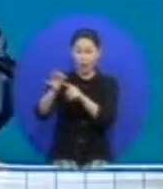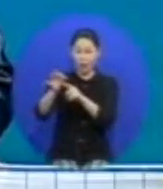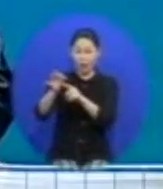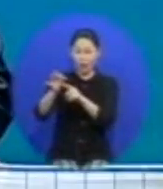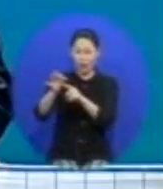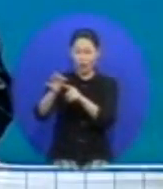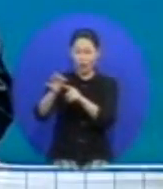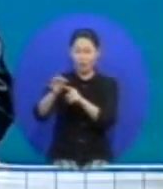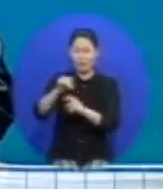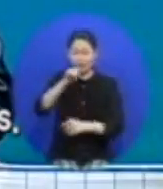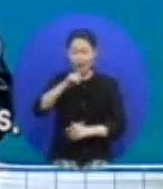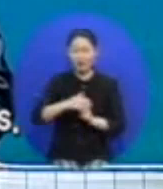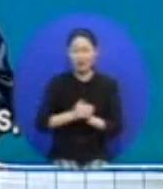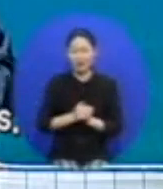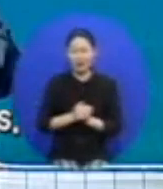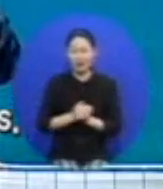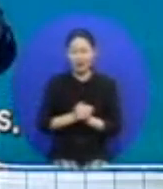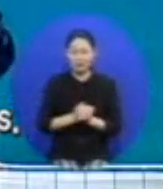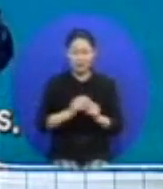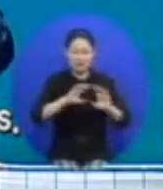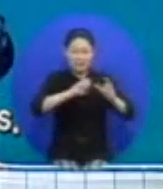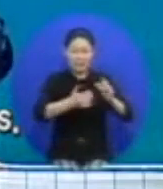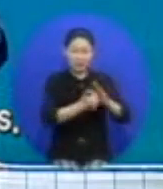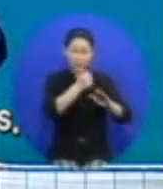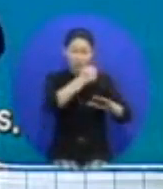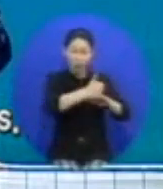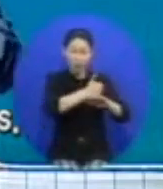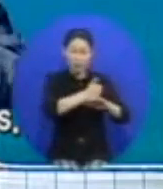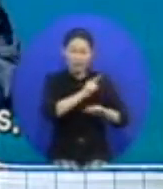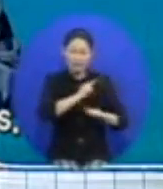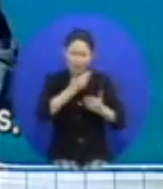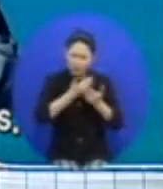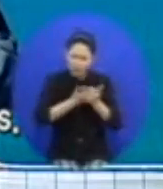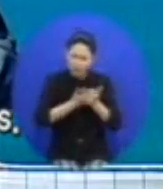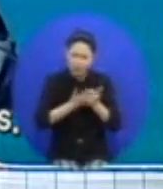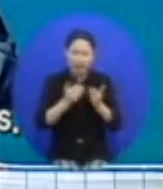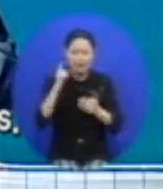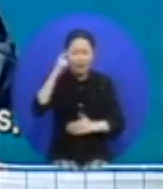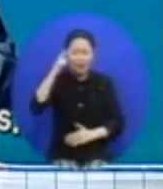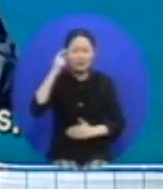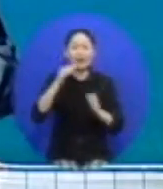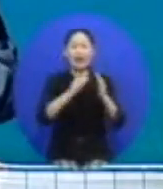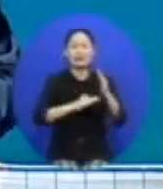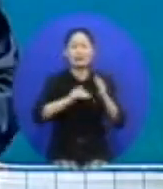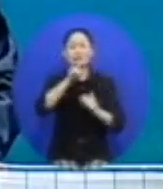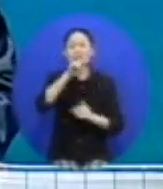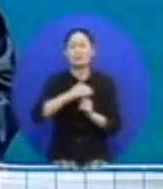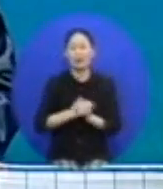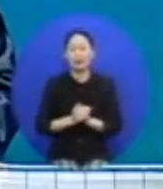여기는 가 정도 있고요 세상 성공을 가장 귀하게 여기는 가정도 있습니다